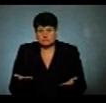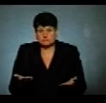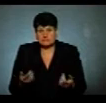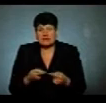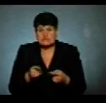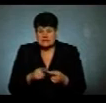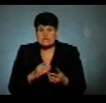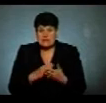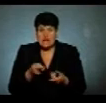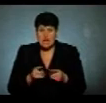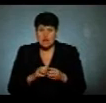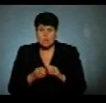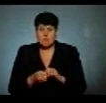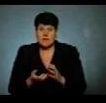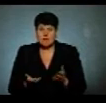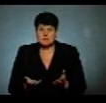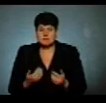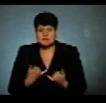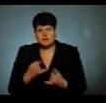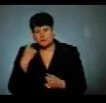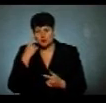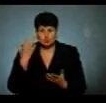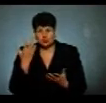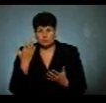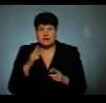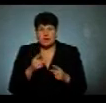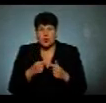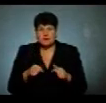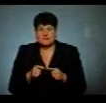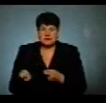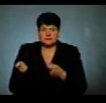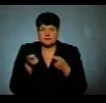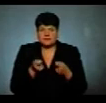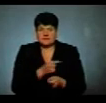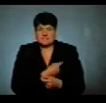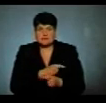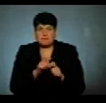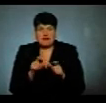І це є реальна проблема, тому що зараз ми думаємо разом з медиками, як організувати доставку медиків,